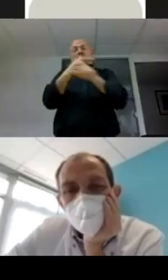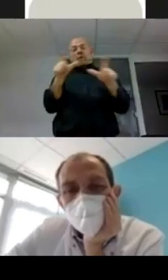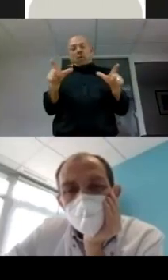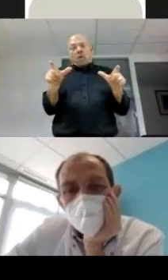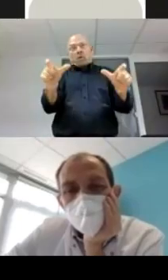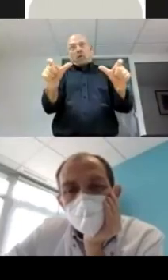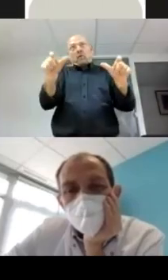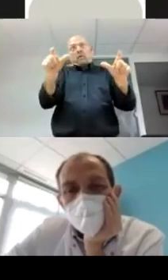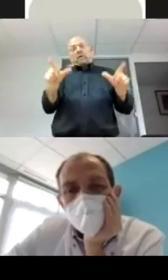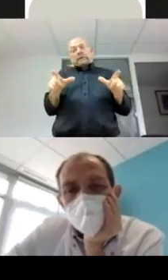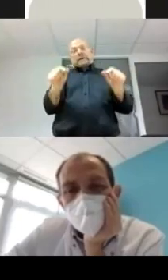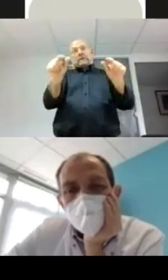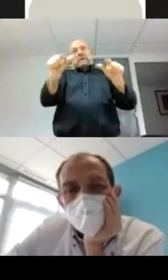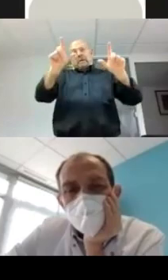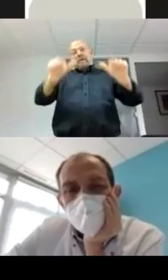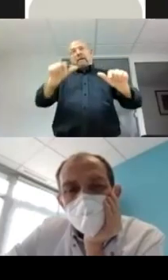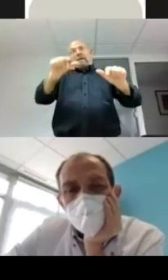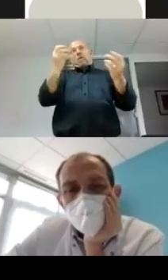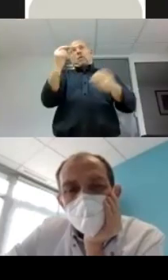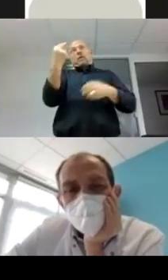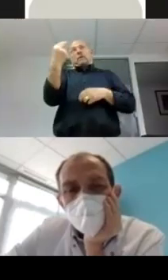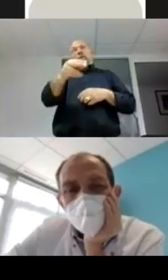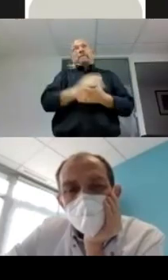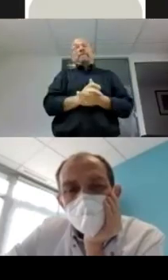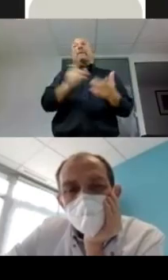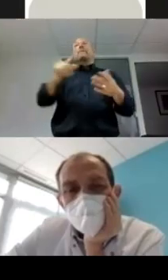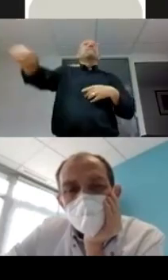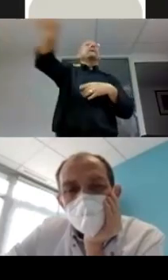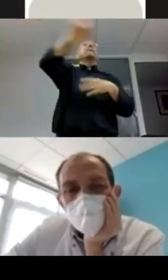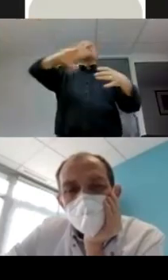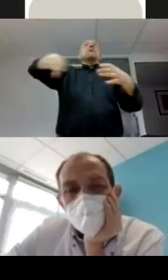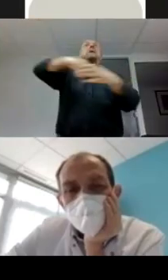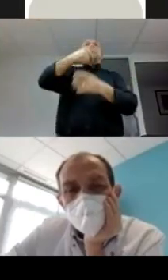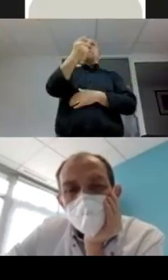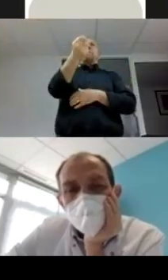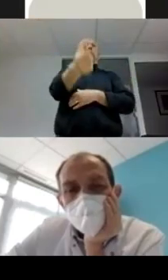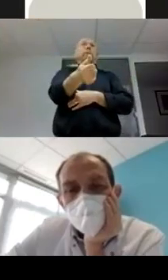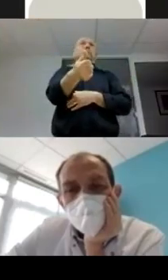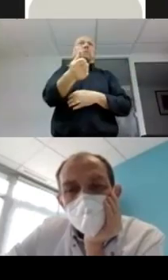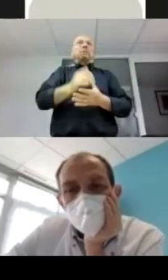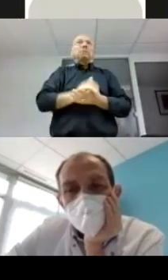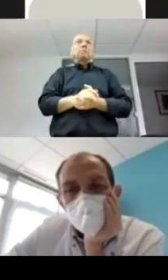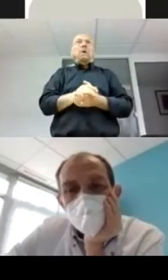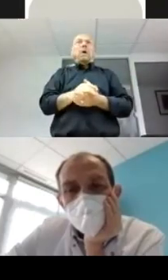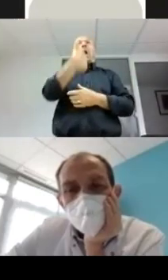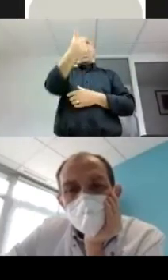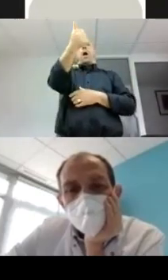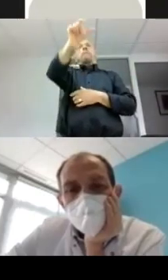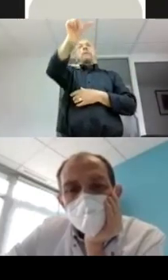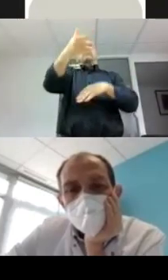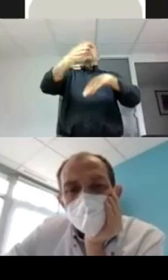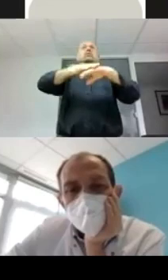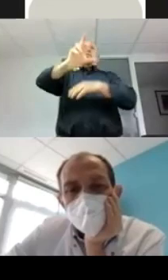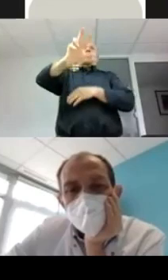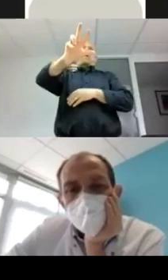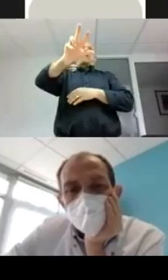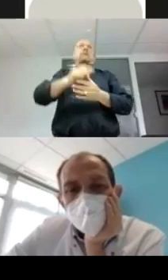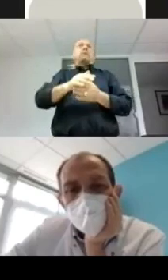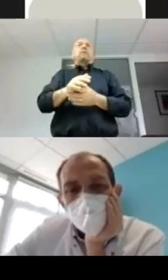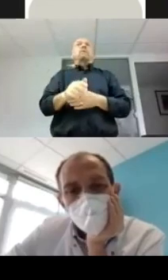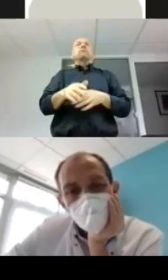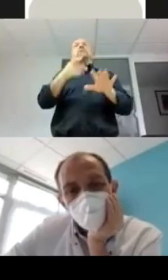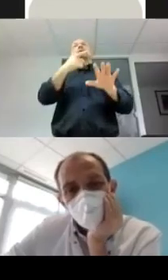Ce dépistage est à faire tous les 2 ans, mais la participation actuellement reste assez faible, de l'ordre de